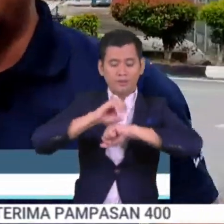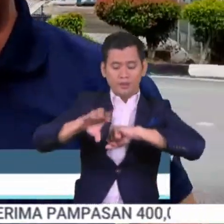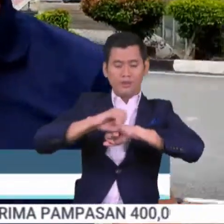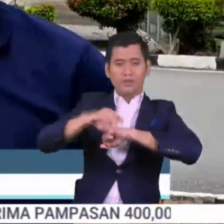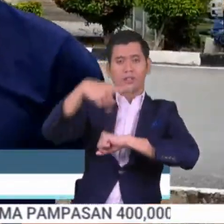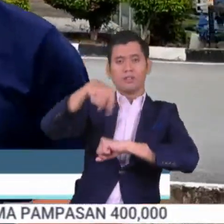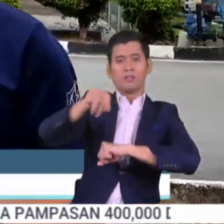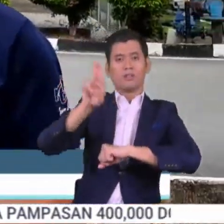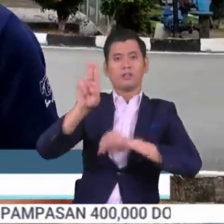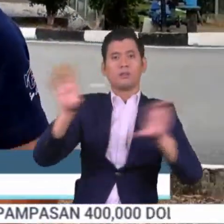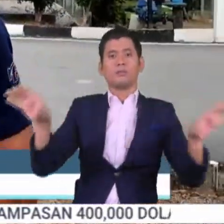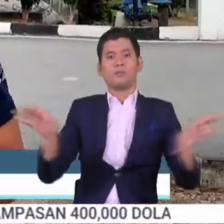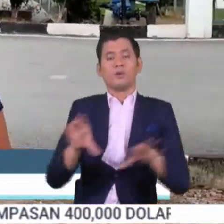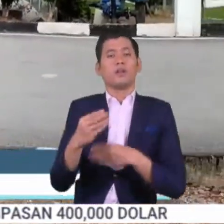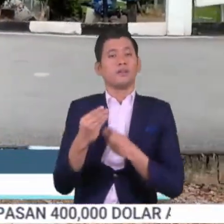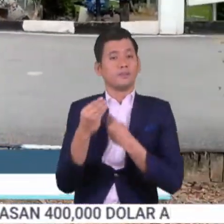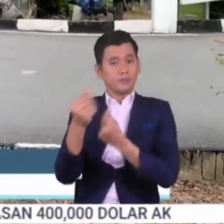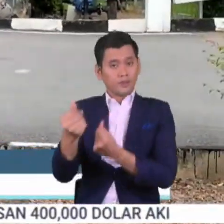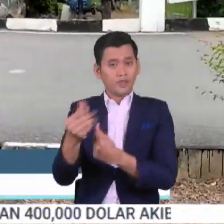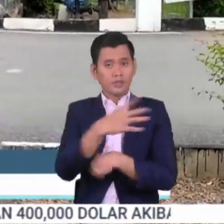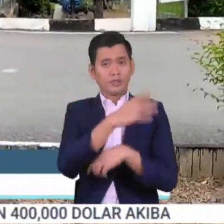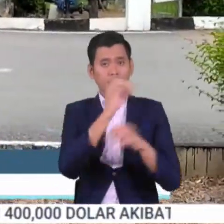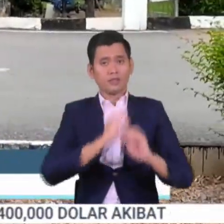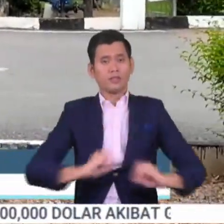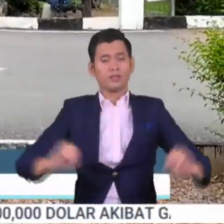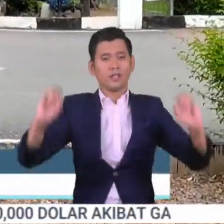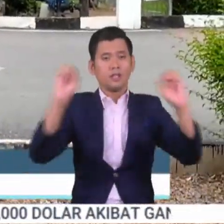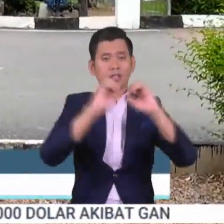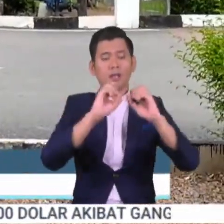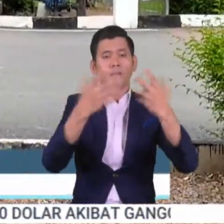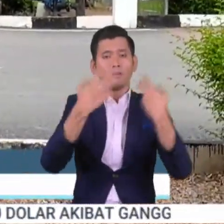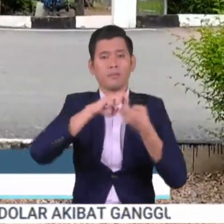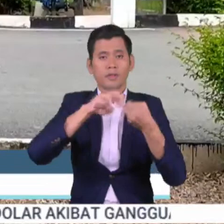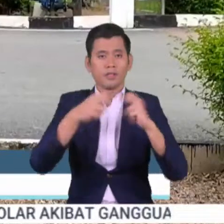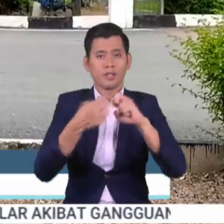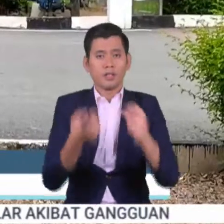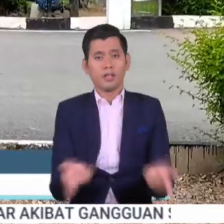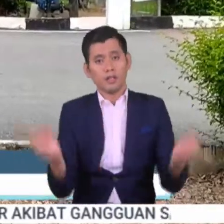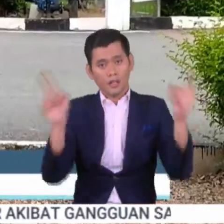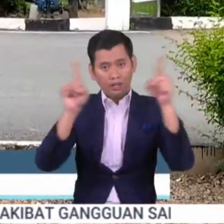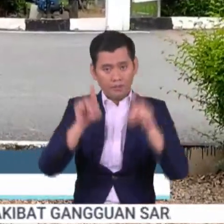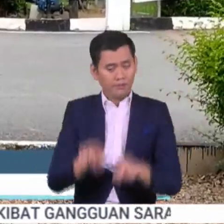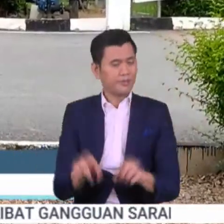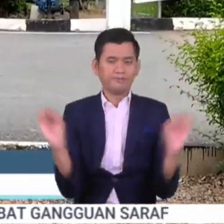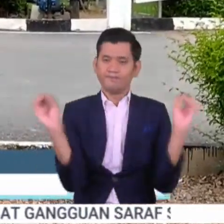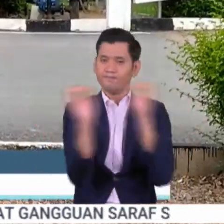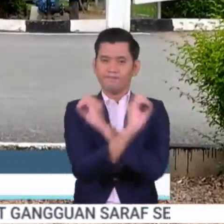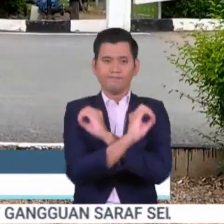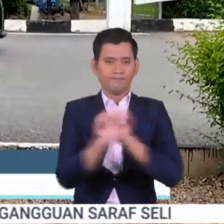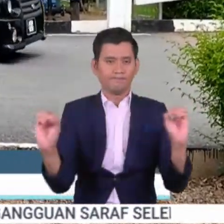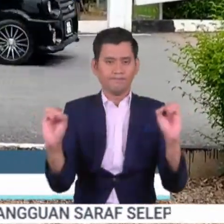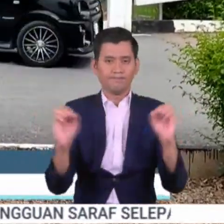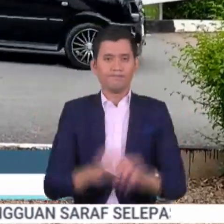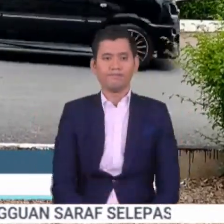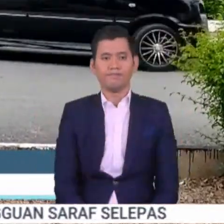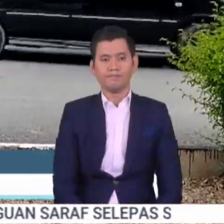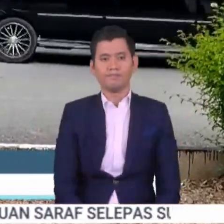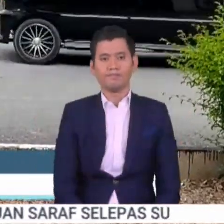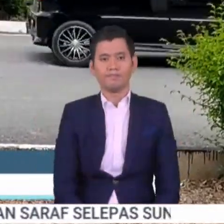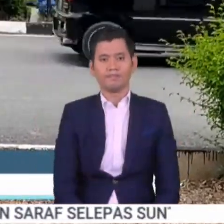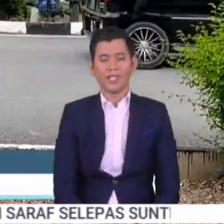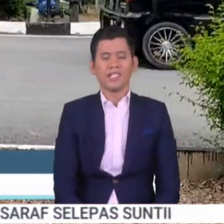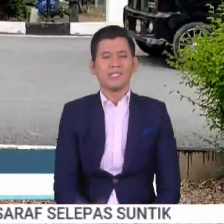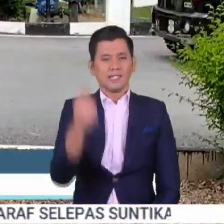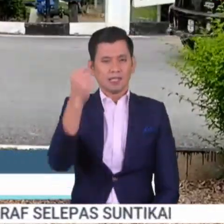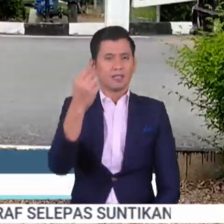raya berjalan dengan lancar dan tiada sebarang insiden yang tidak diingini dilaporkan setakat ini.